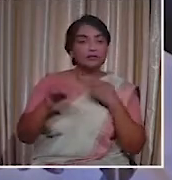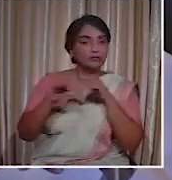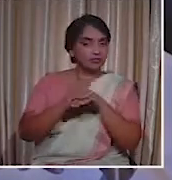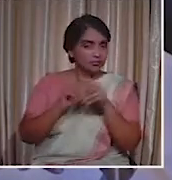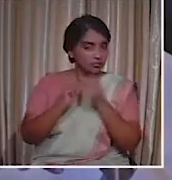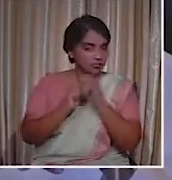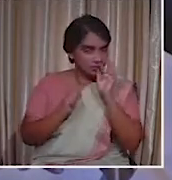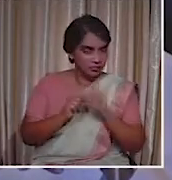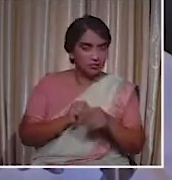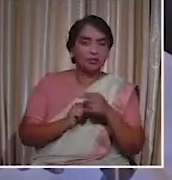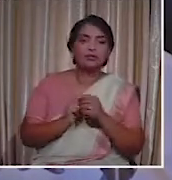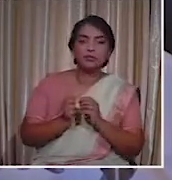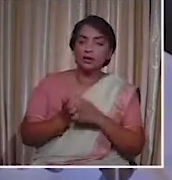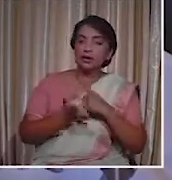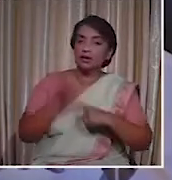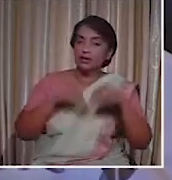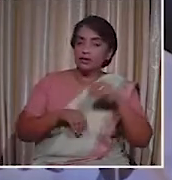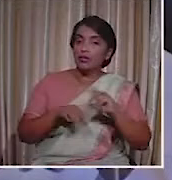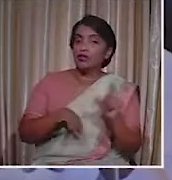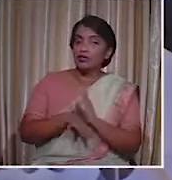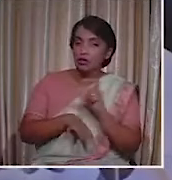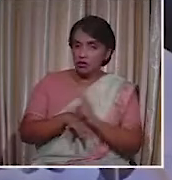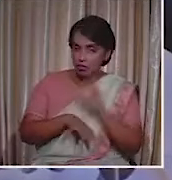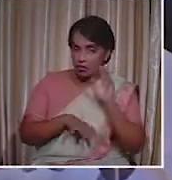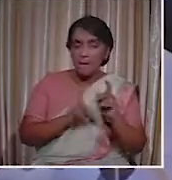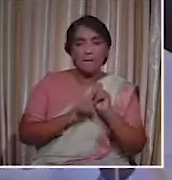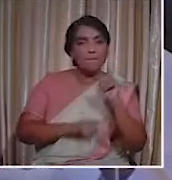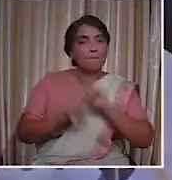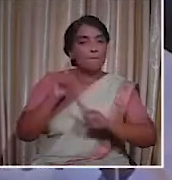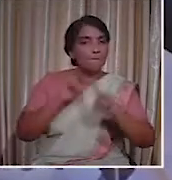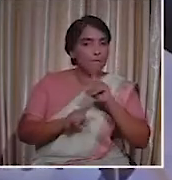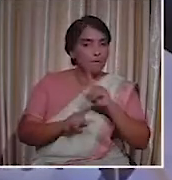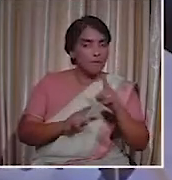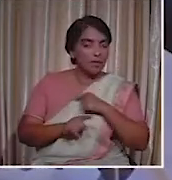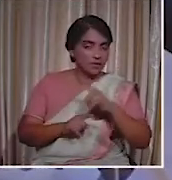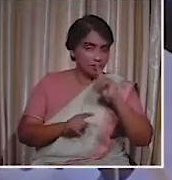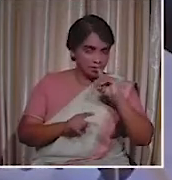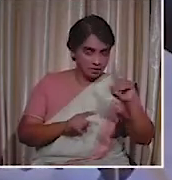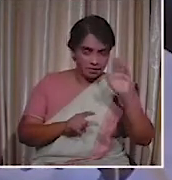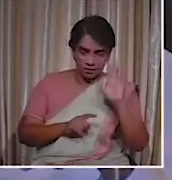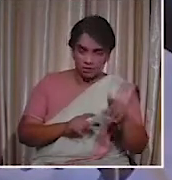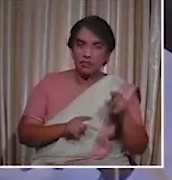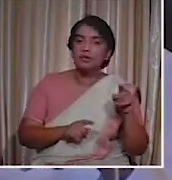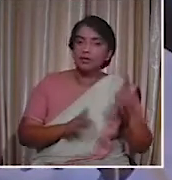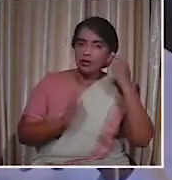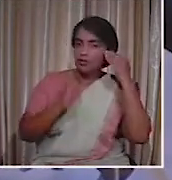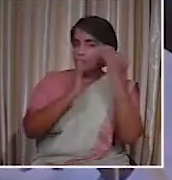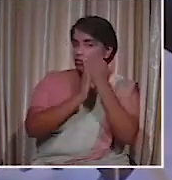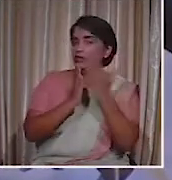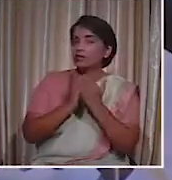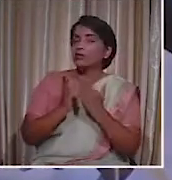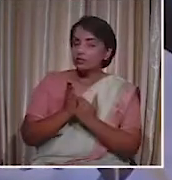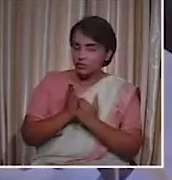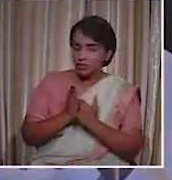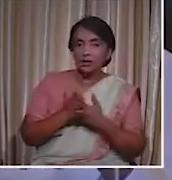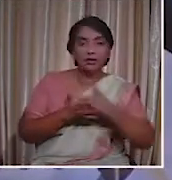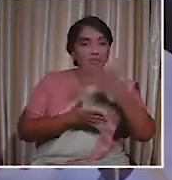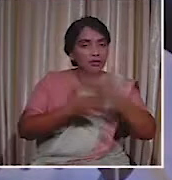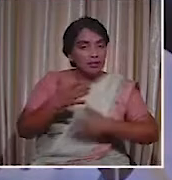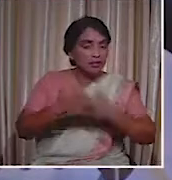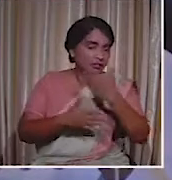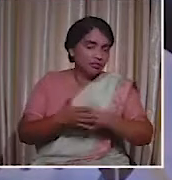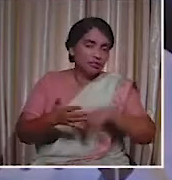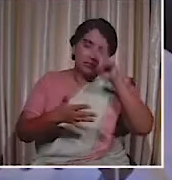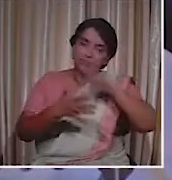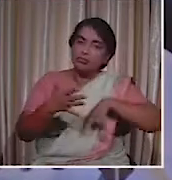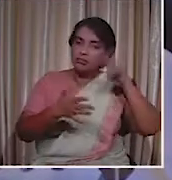පිළිබඳව මැතිවරණ කොමිසම් විසින් පාර්ලිමේන්තුවට ඉදිරිපත් කරන ලද කරුණු හා ඒ ලේඛනයන් සැලකිල්ලට